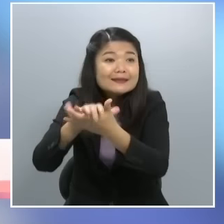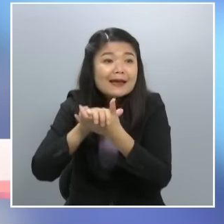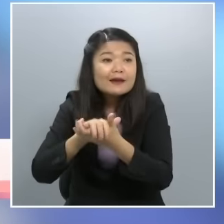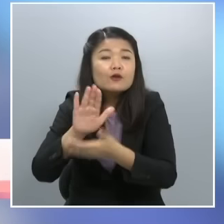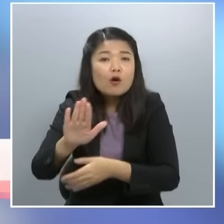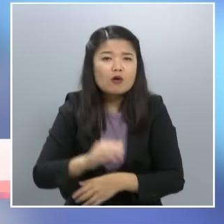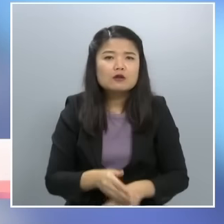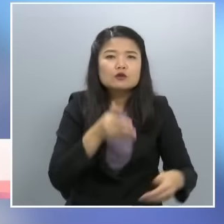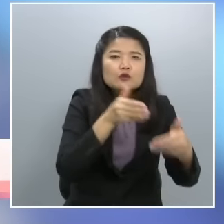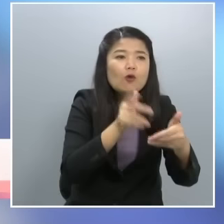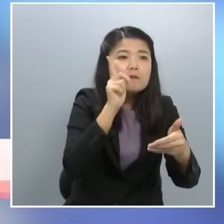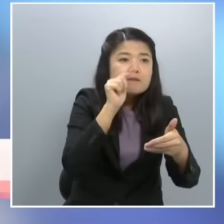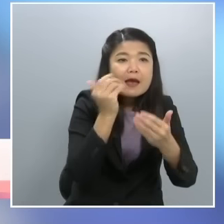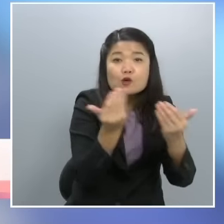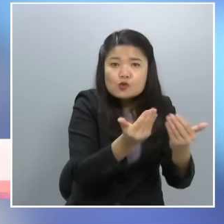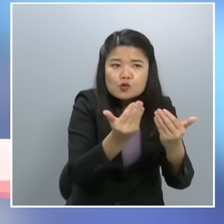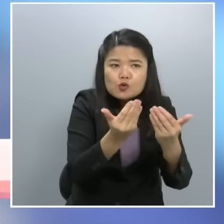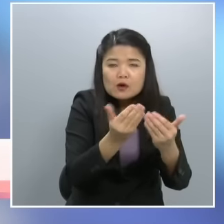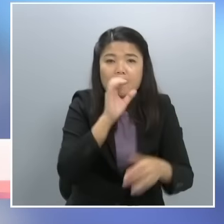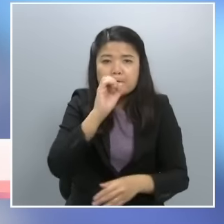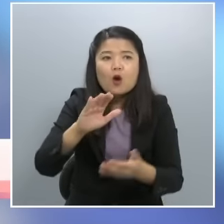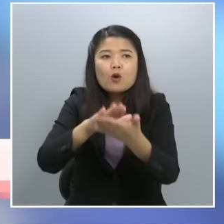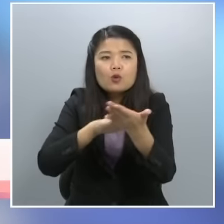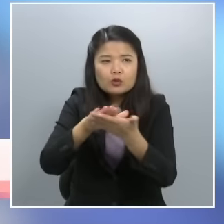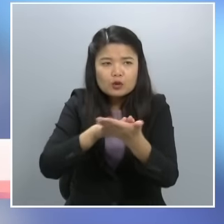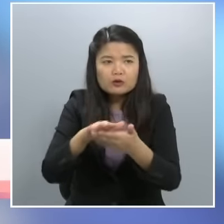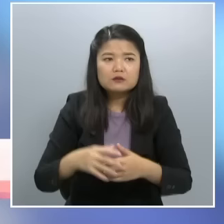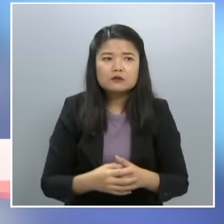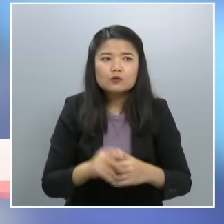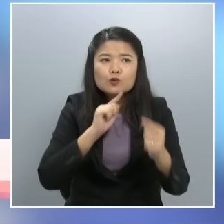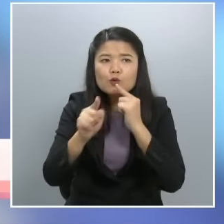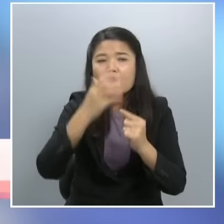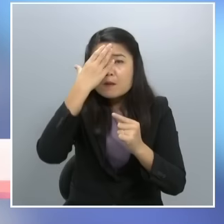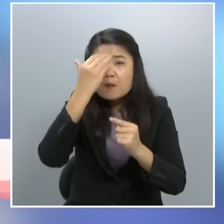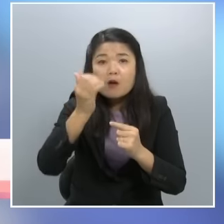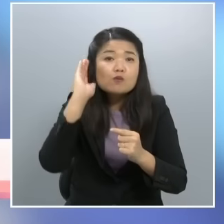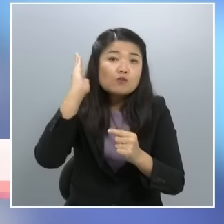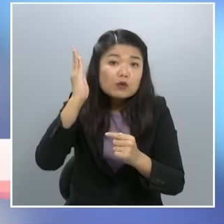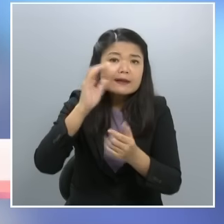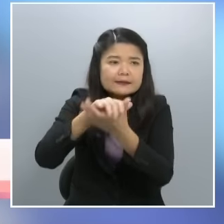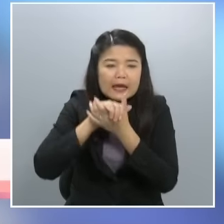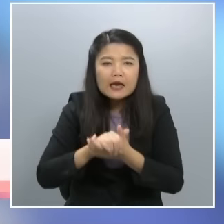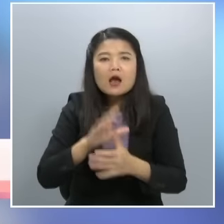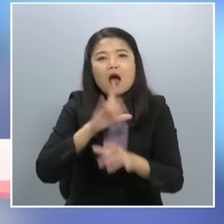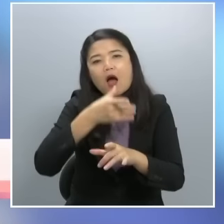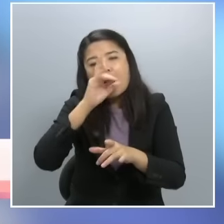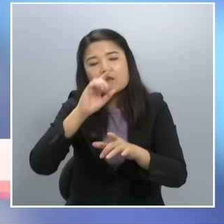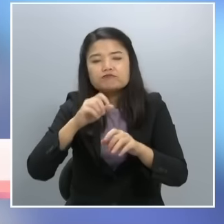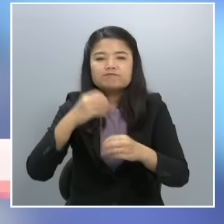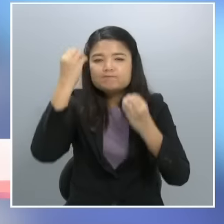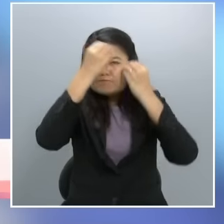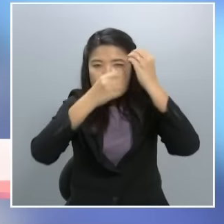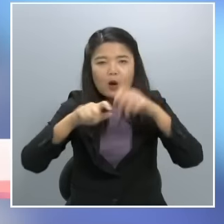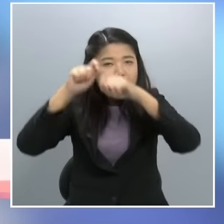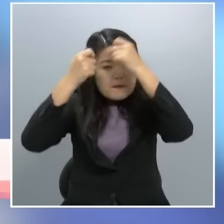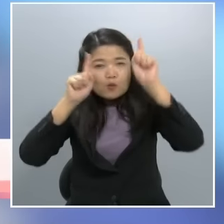องแม่ลูกเพื่อปรับความเข้าใจกันแล้วให้ขอโทษสามีที่ไปก่อกวนเพราะเรื่องสาเหตุที่กินเหล้าแล้วขาดสตินะครับจากนี้เนี่ยสัญญาว่า